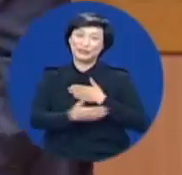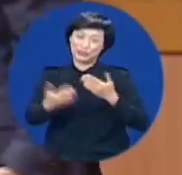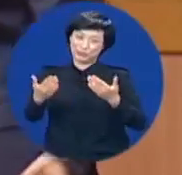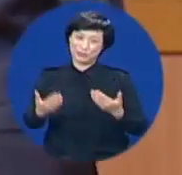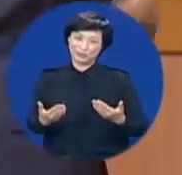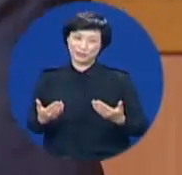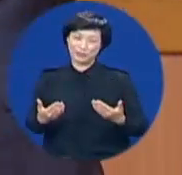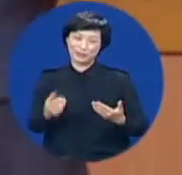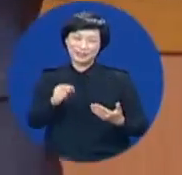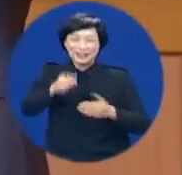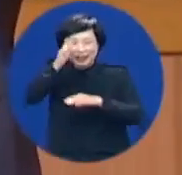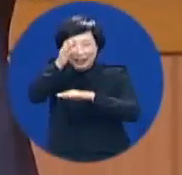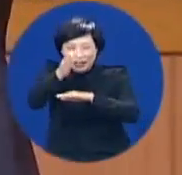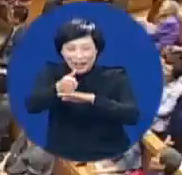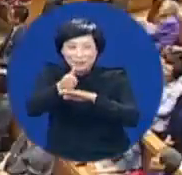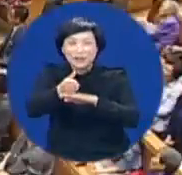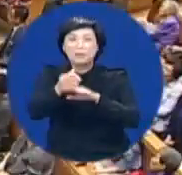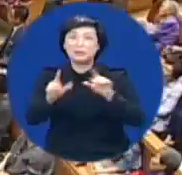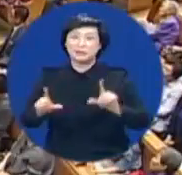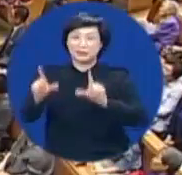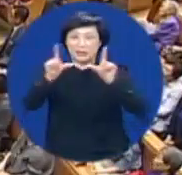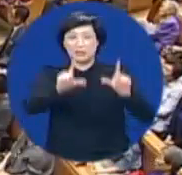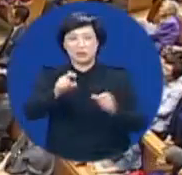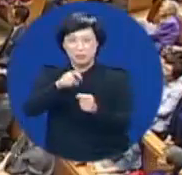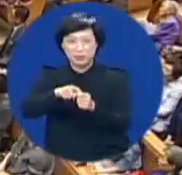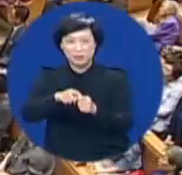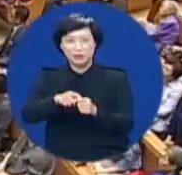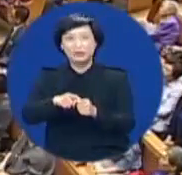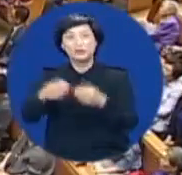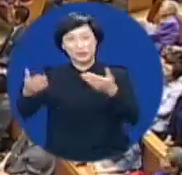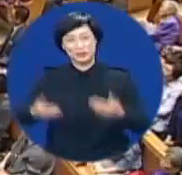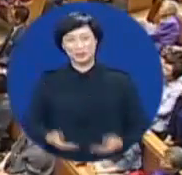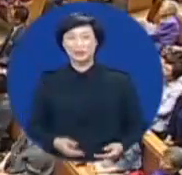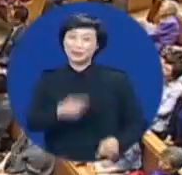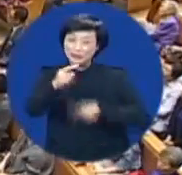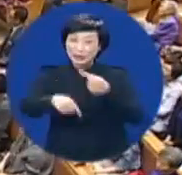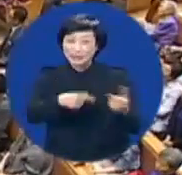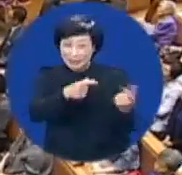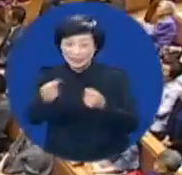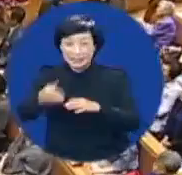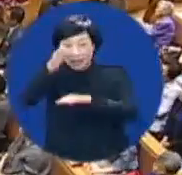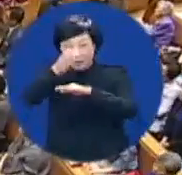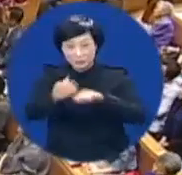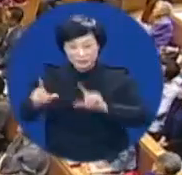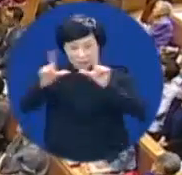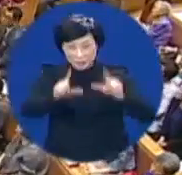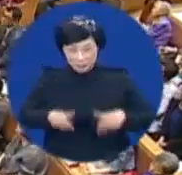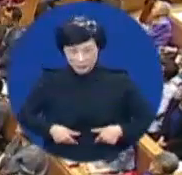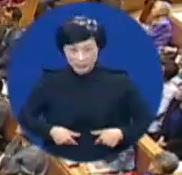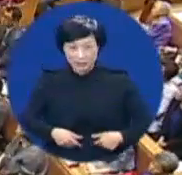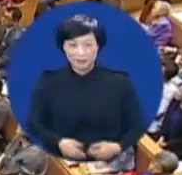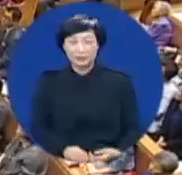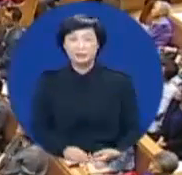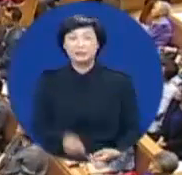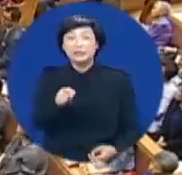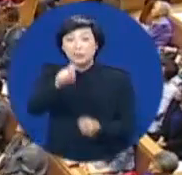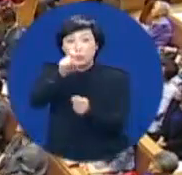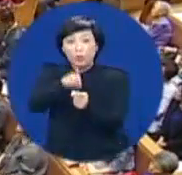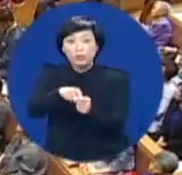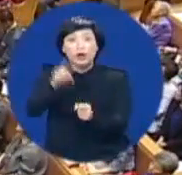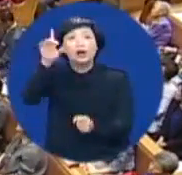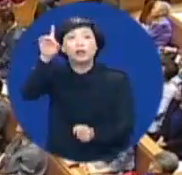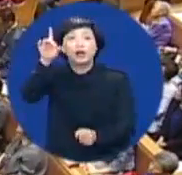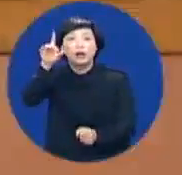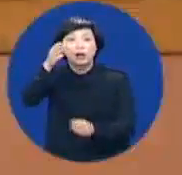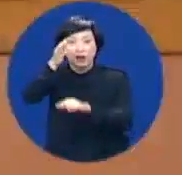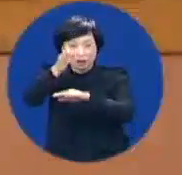애 감사하며 살아라. 다시, 감사하며 살아라. 네. 이 목적이 그